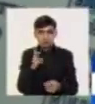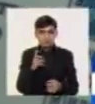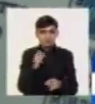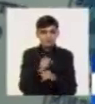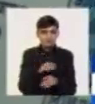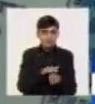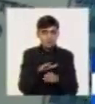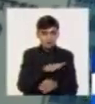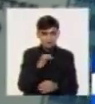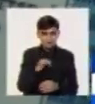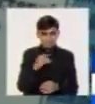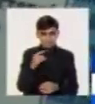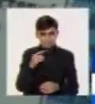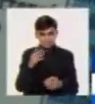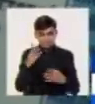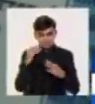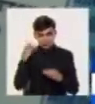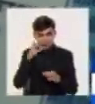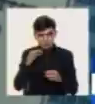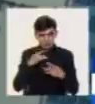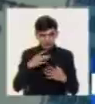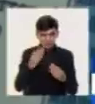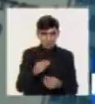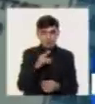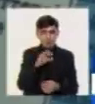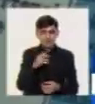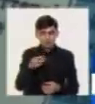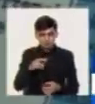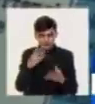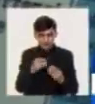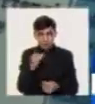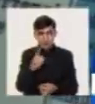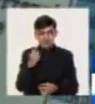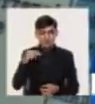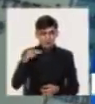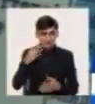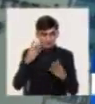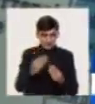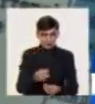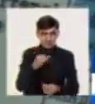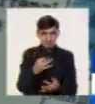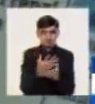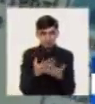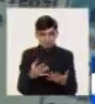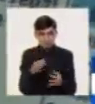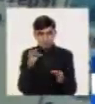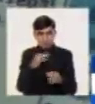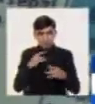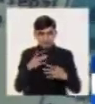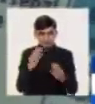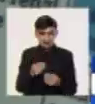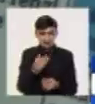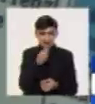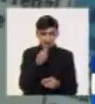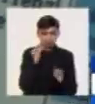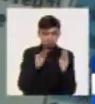күні, отан қорғаушылар женіс күні, елорда күні, конституция күні, бірінші президент күні және тағы басқа мерекелерде қаланы